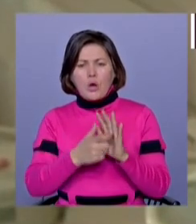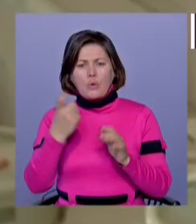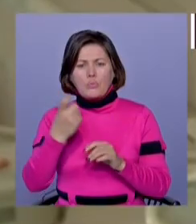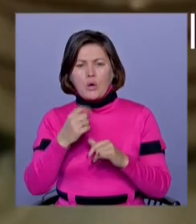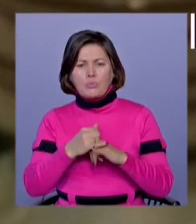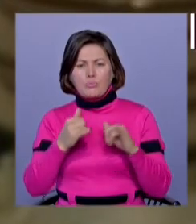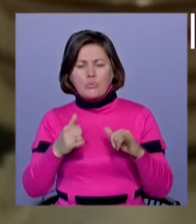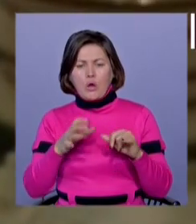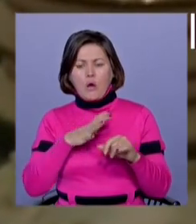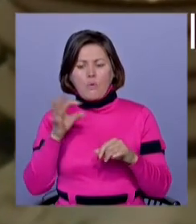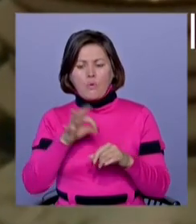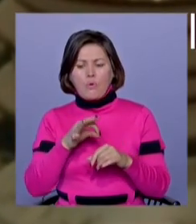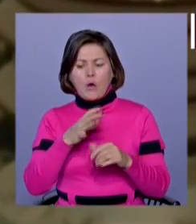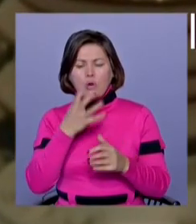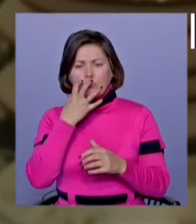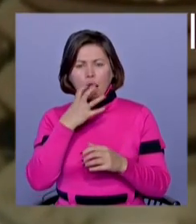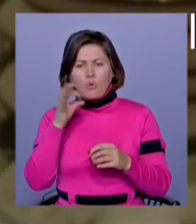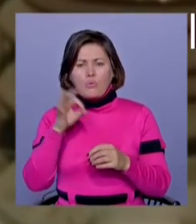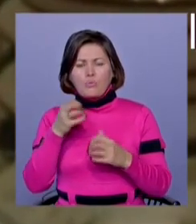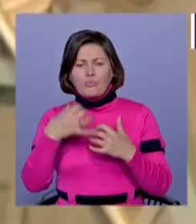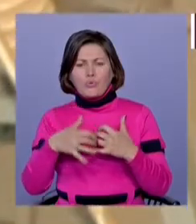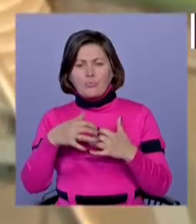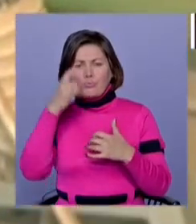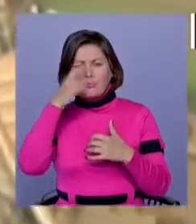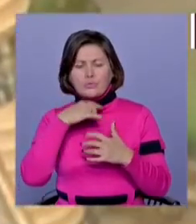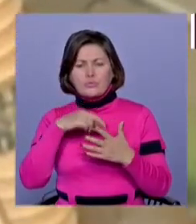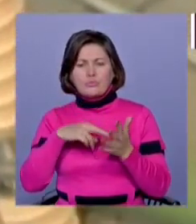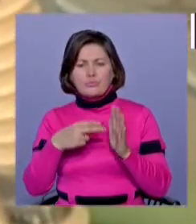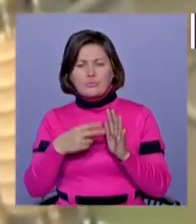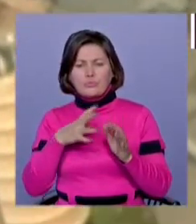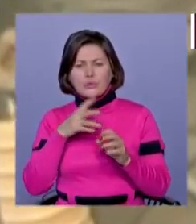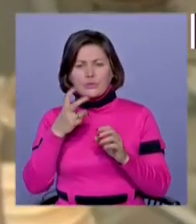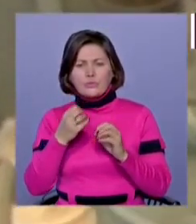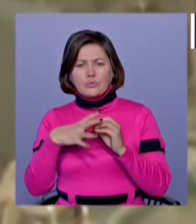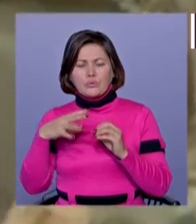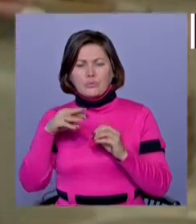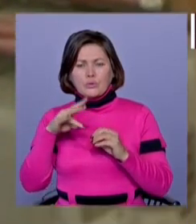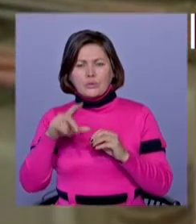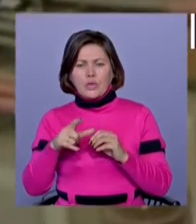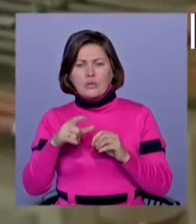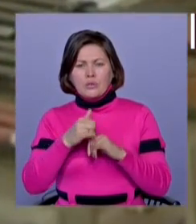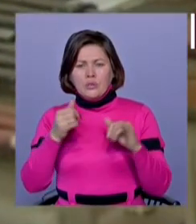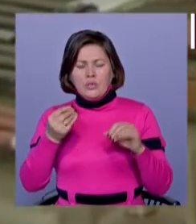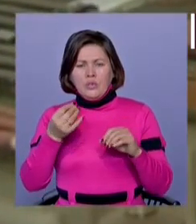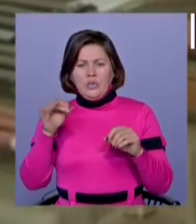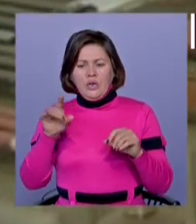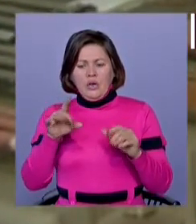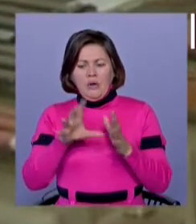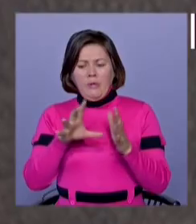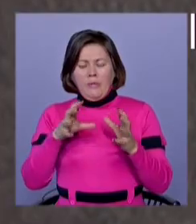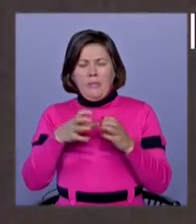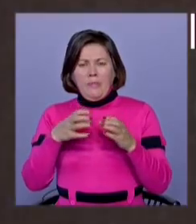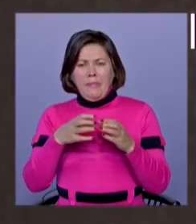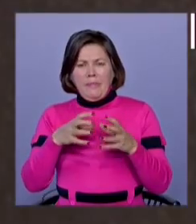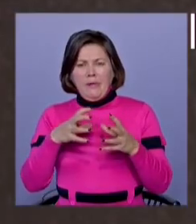қоры Сарян қаласында жылу желісі мен орталық қазандық жоқ болса да 215 миллион теңгеден астам ақшаны энерго